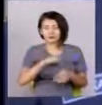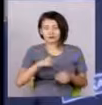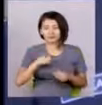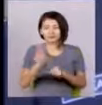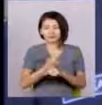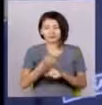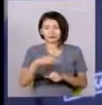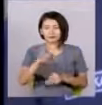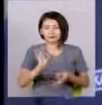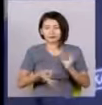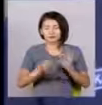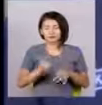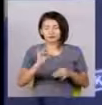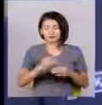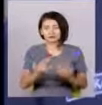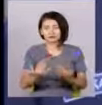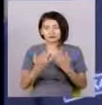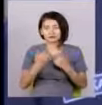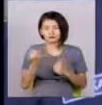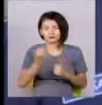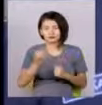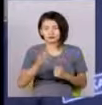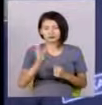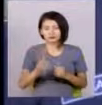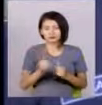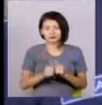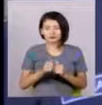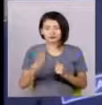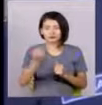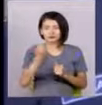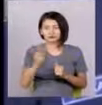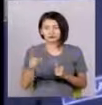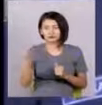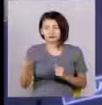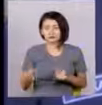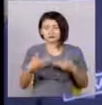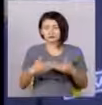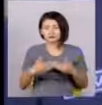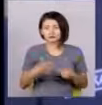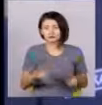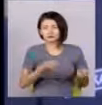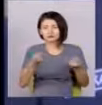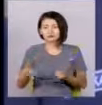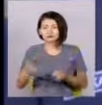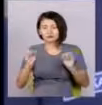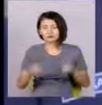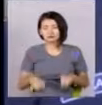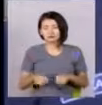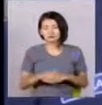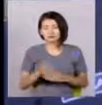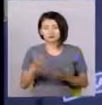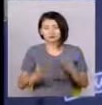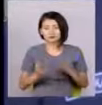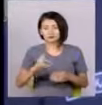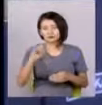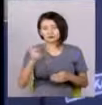өзіңіз ана жетіп барып, үрі шыққан адам өзіңізді алып кету мүмкін. Сондықтан бірнеше жағдай болған